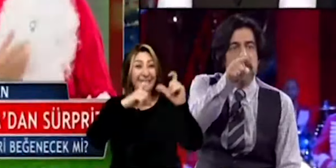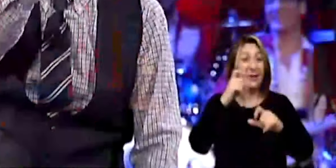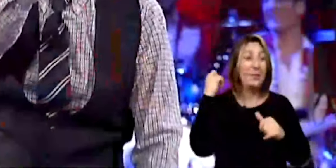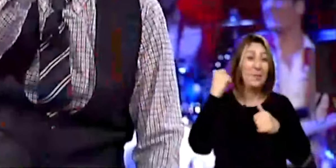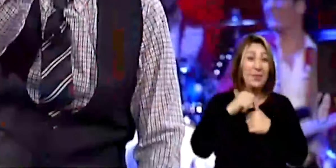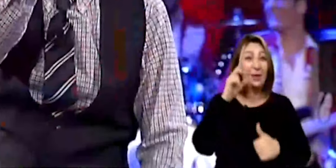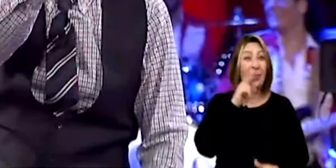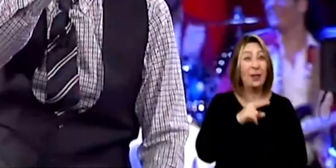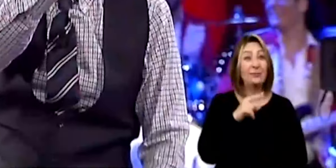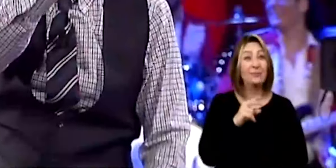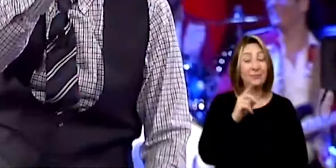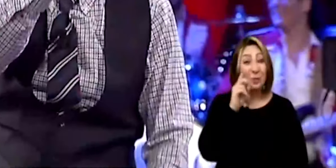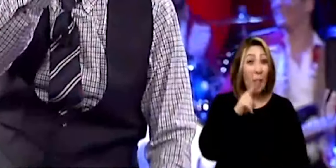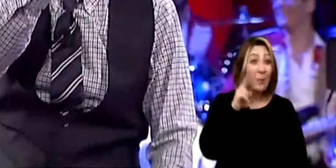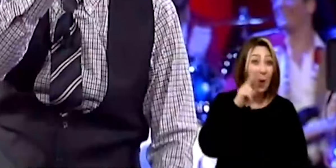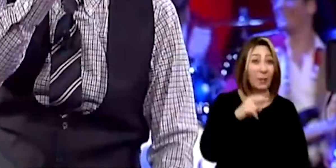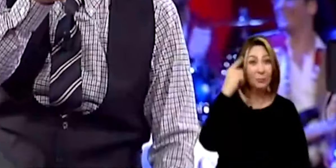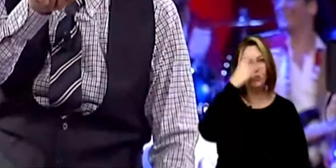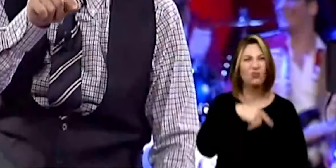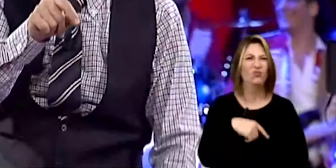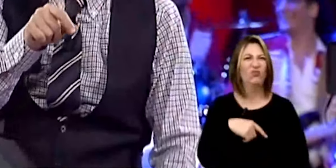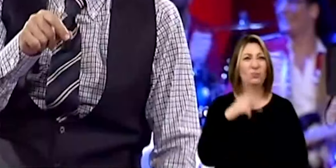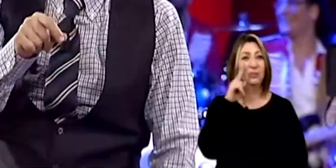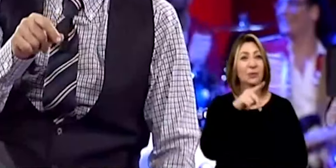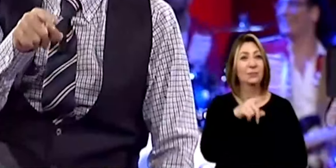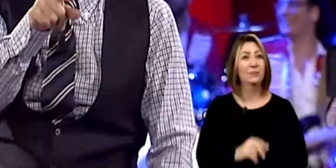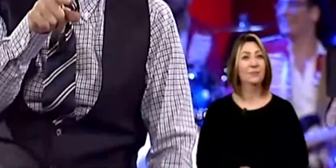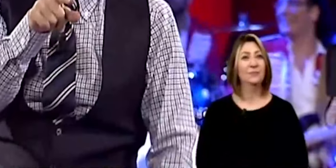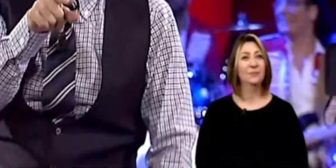Bir daha görelim. Dur. Görelim onu. Norella suratını.